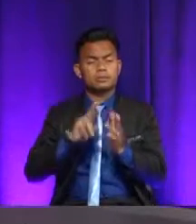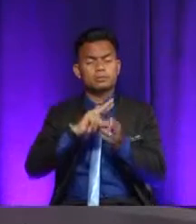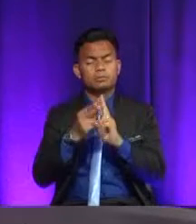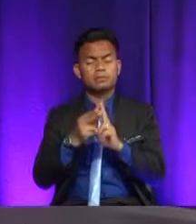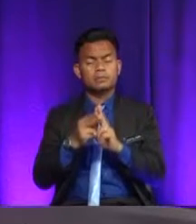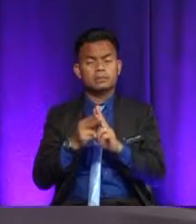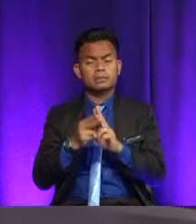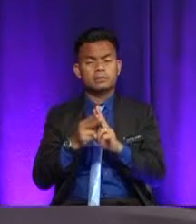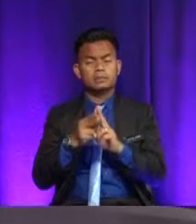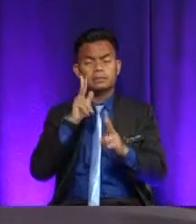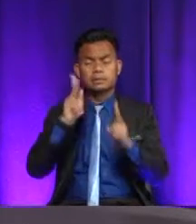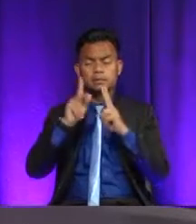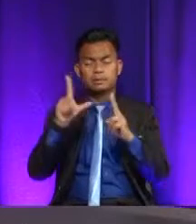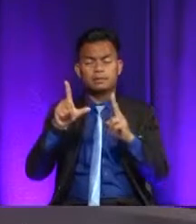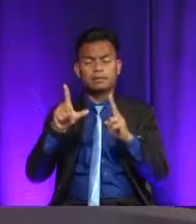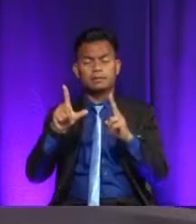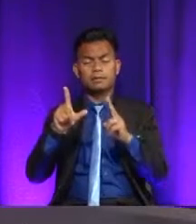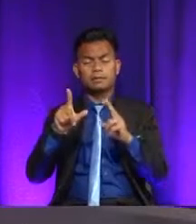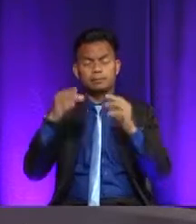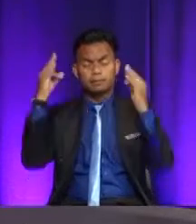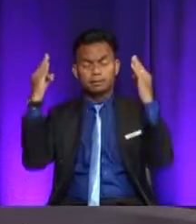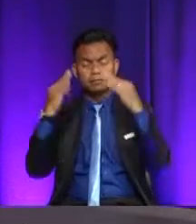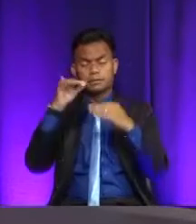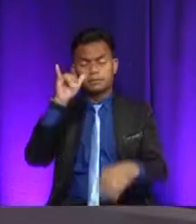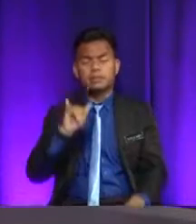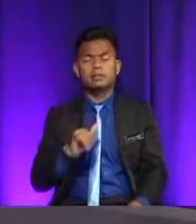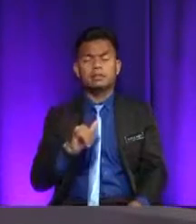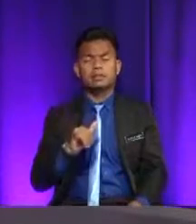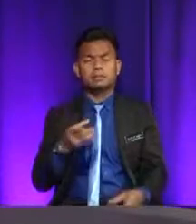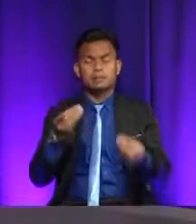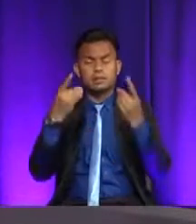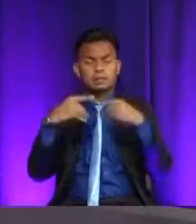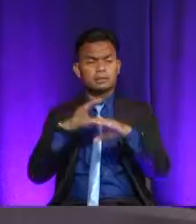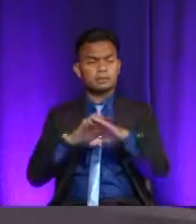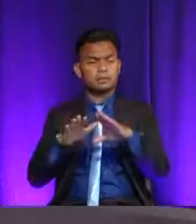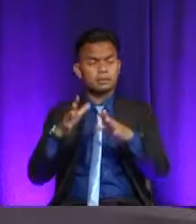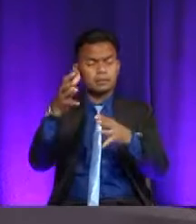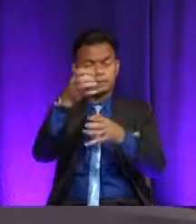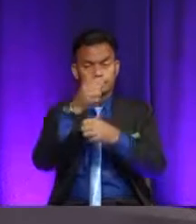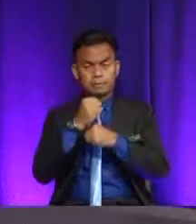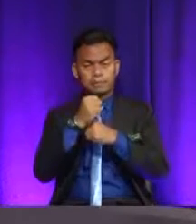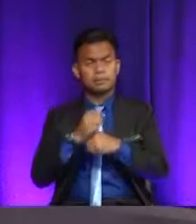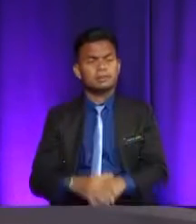frekuensi yang datang oke yang datang tak dapat